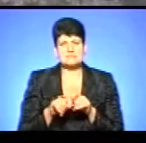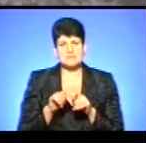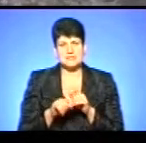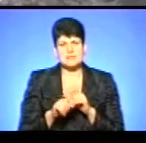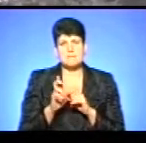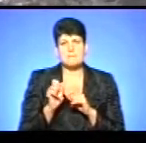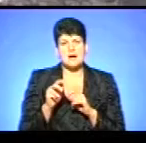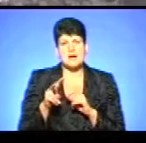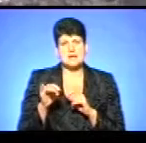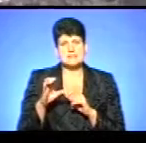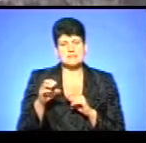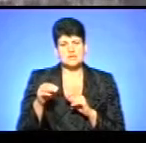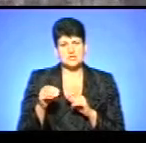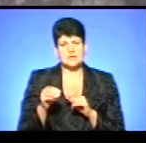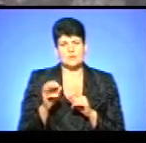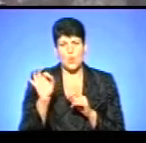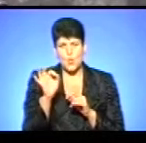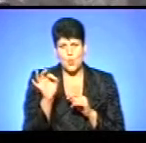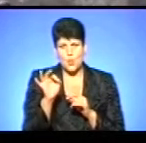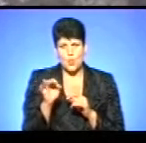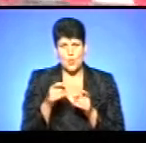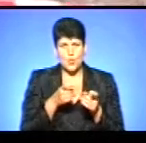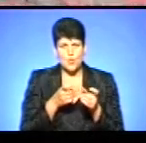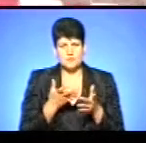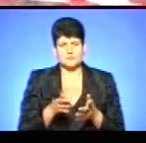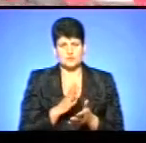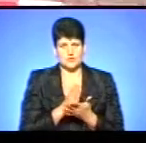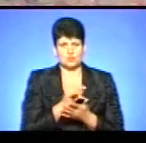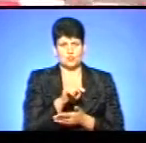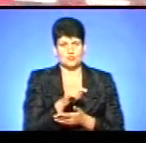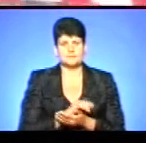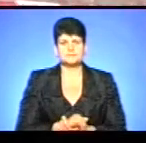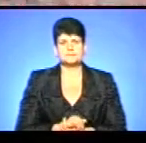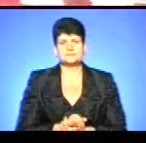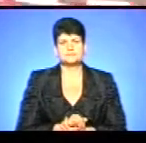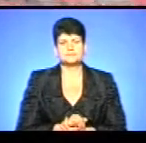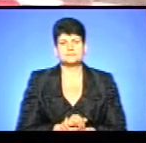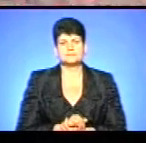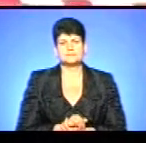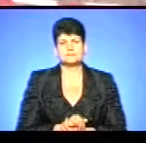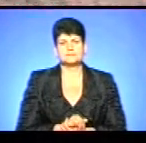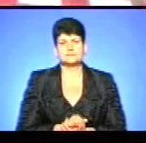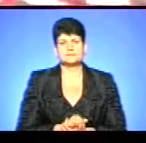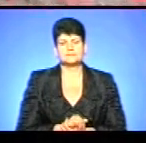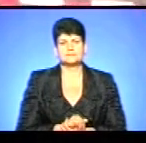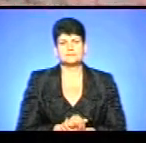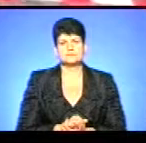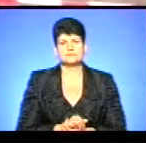і балістичну куль, які вже тут спростежуються. Світлана Лазорик, Василь Панчук. Новини.